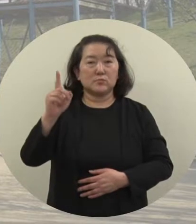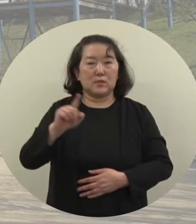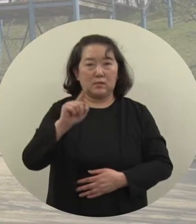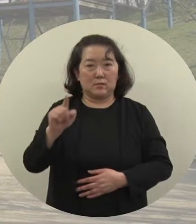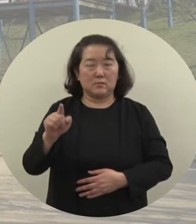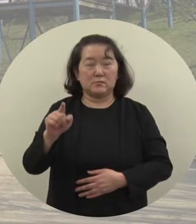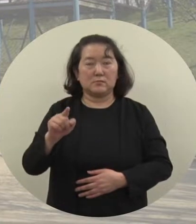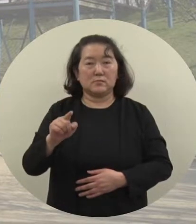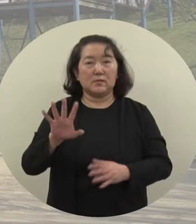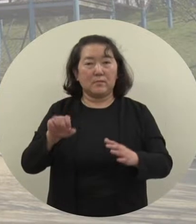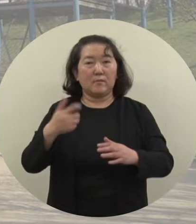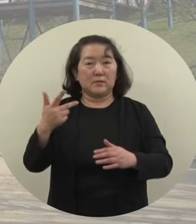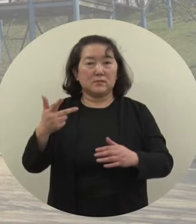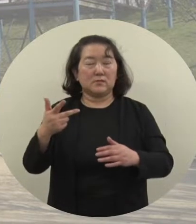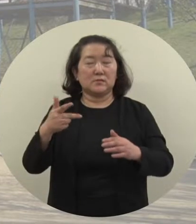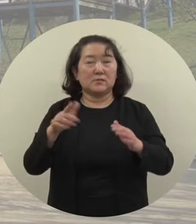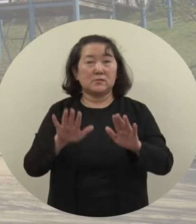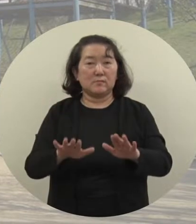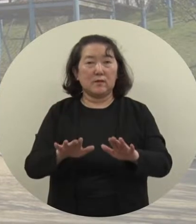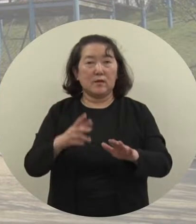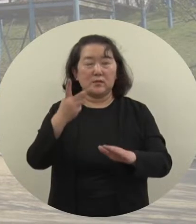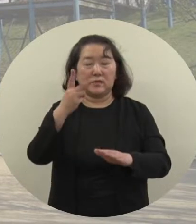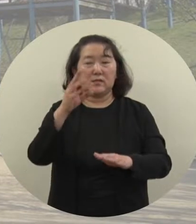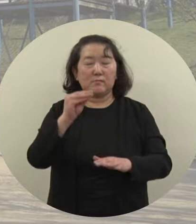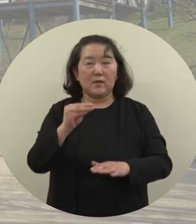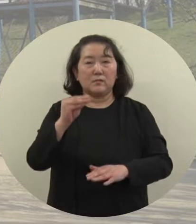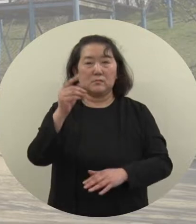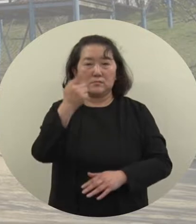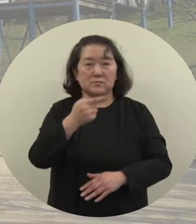14,859 人。今治市には今